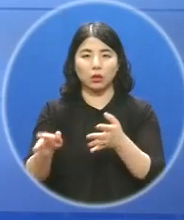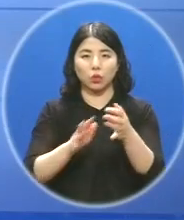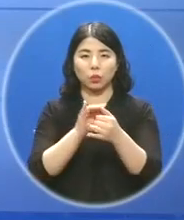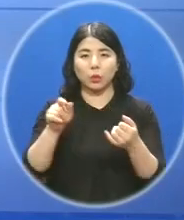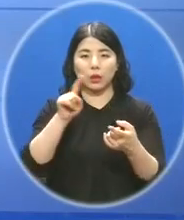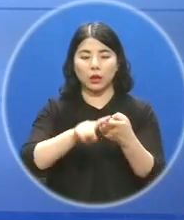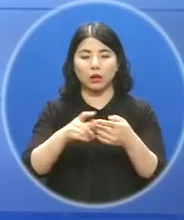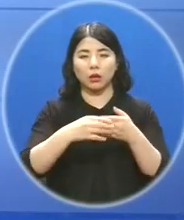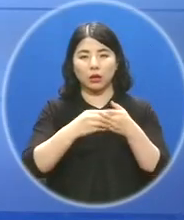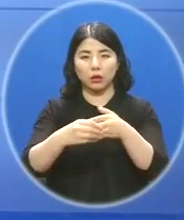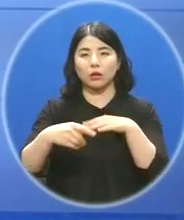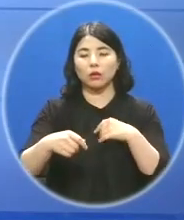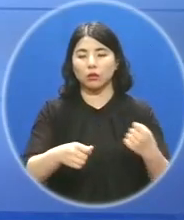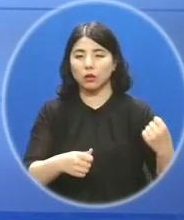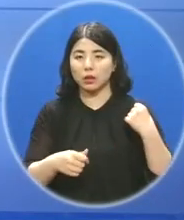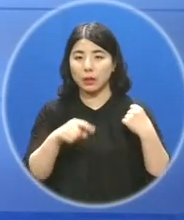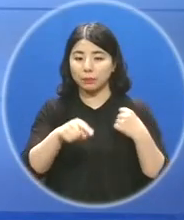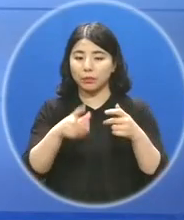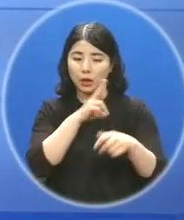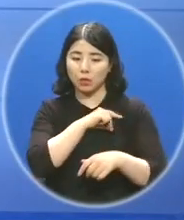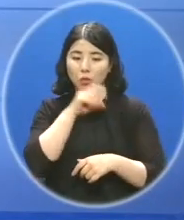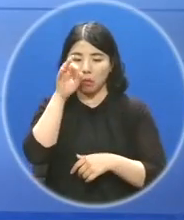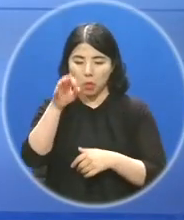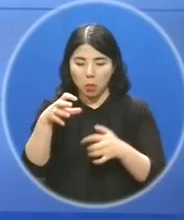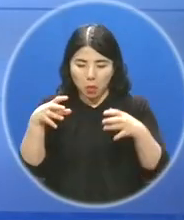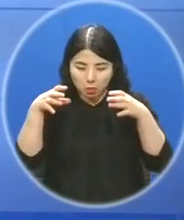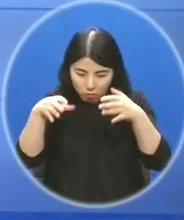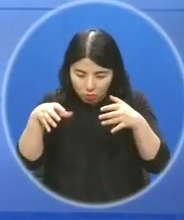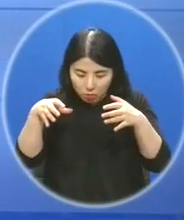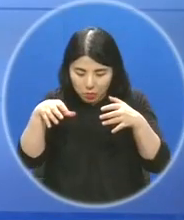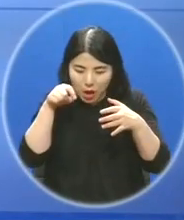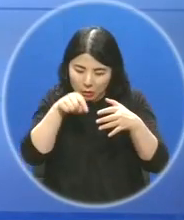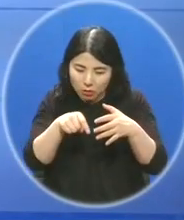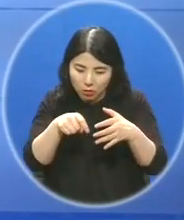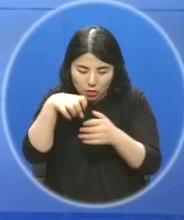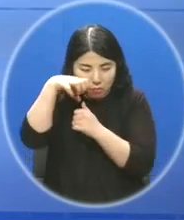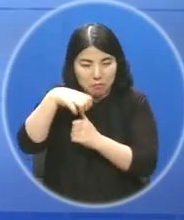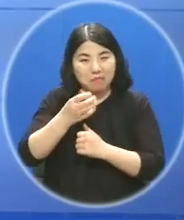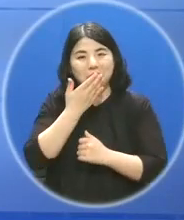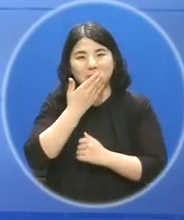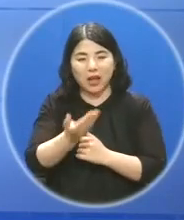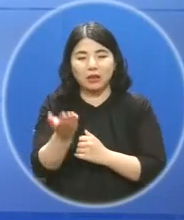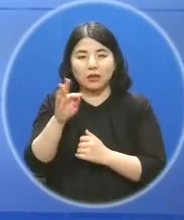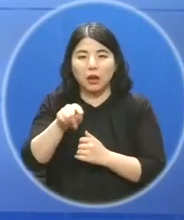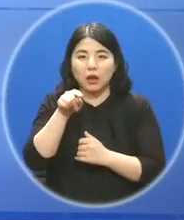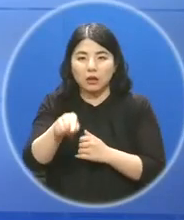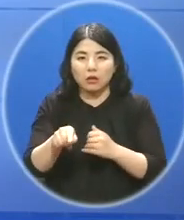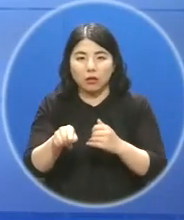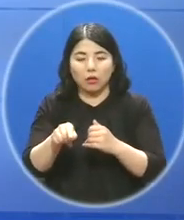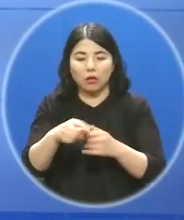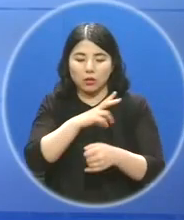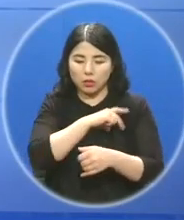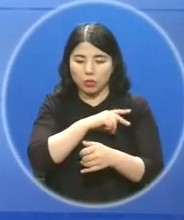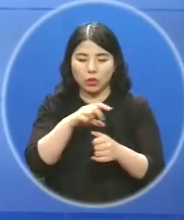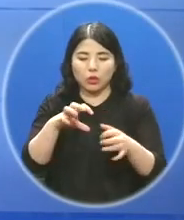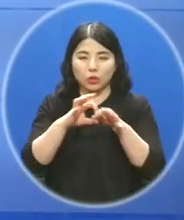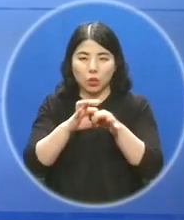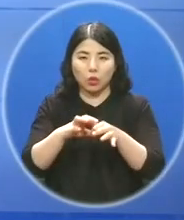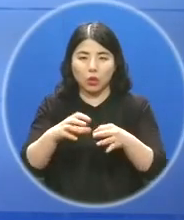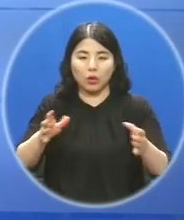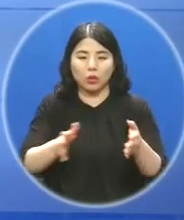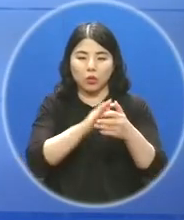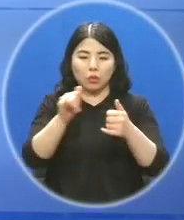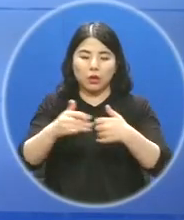그래서 의원들만 보고 간다면 우물안의 개구리, 자기만의 정치로 갇힐 수가 있는 것이고 그것을 의원들을 통해서 도민 전체를 봐야